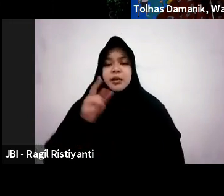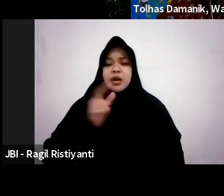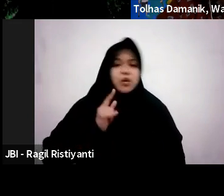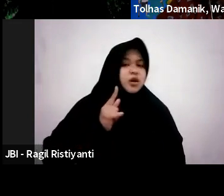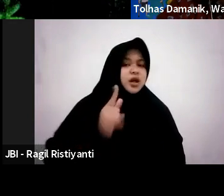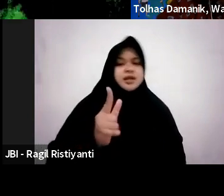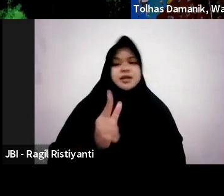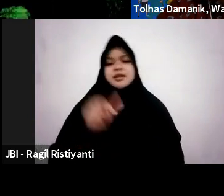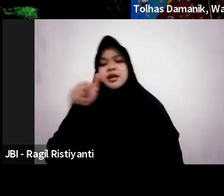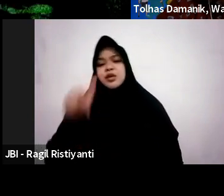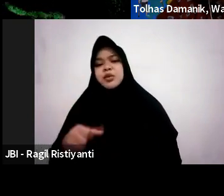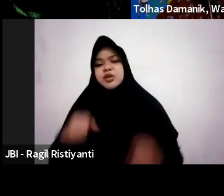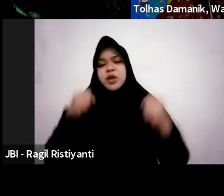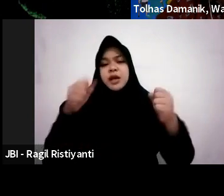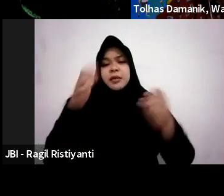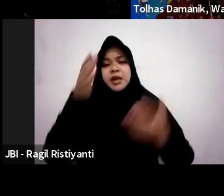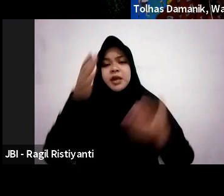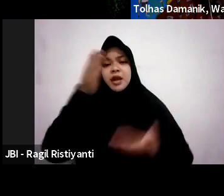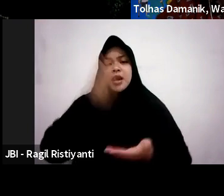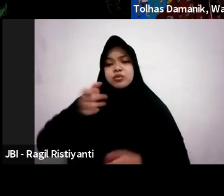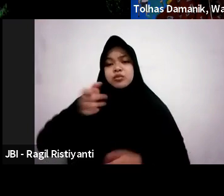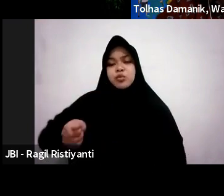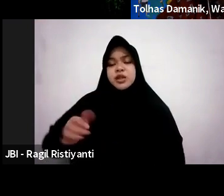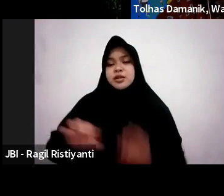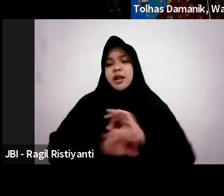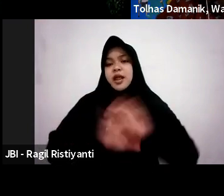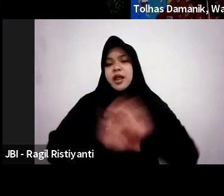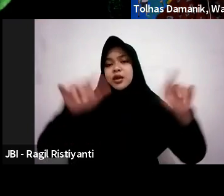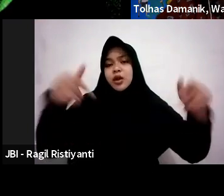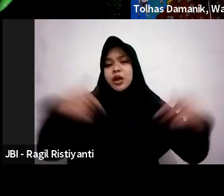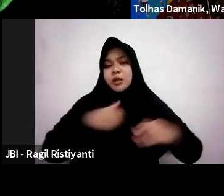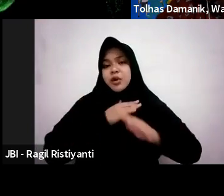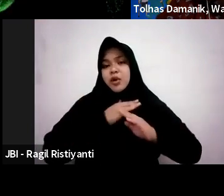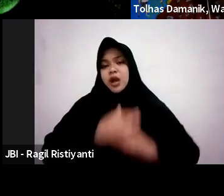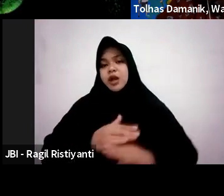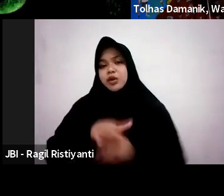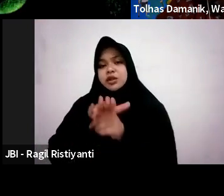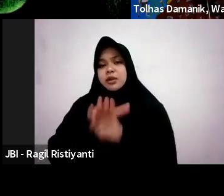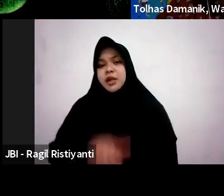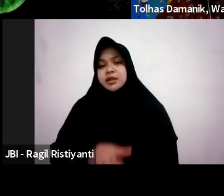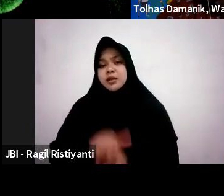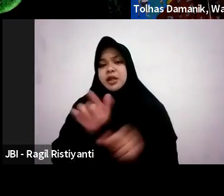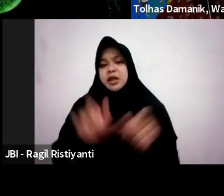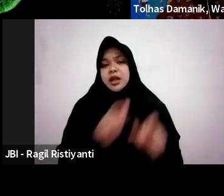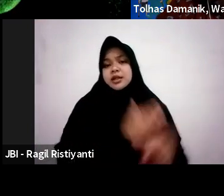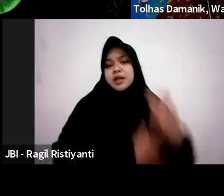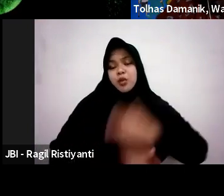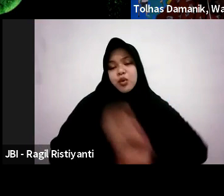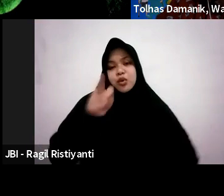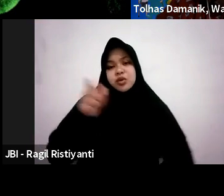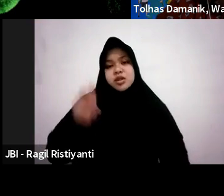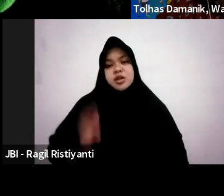pendekatan penegakan hukumnya jelas artinya kalau misalnya ini ada terjadi penolakan atau diskriminasi tetap dikenal disabilitas maka siap-siaplah